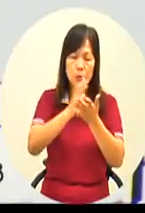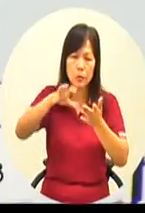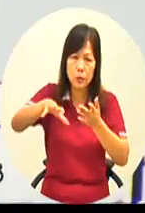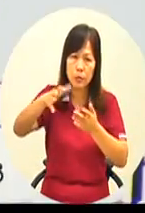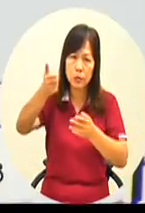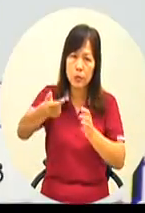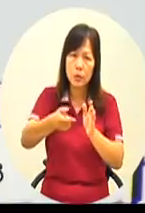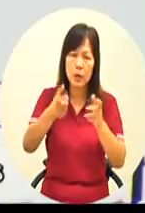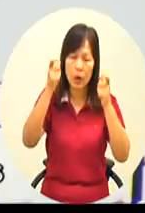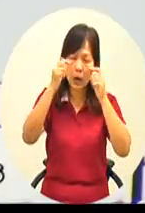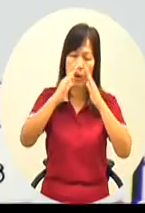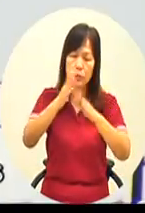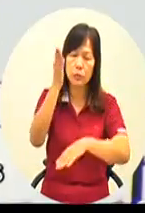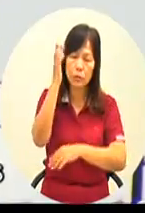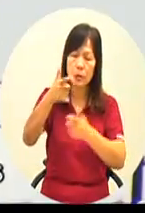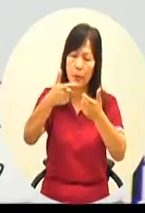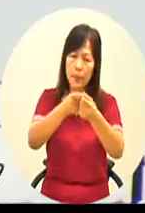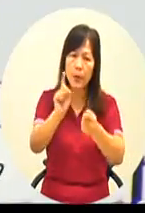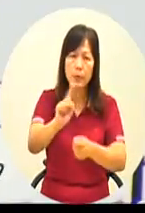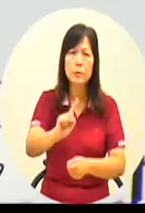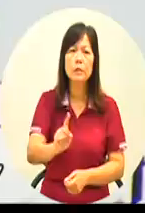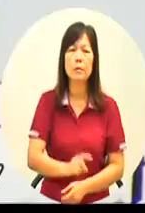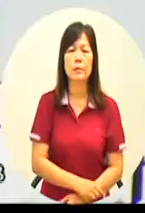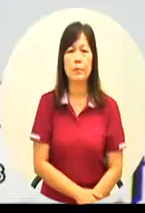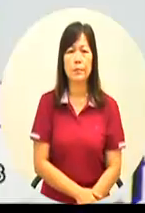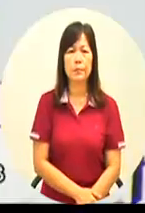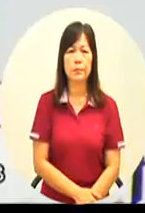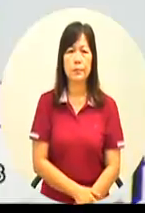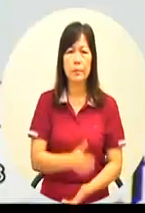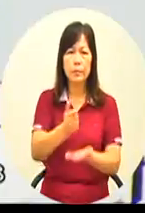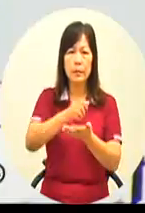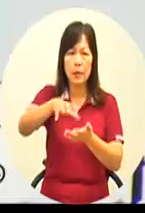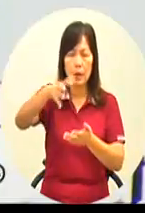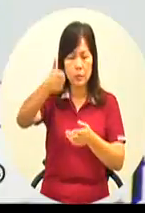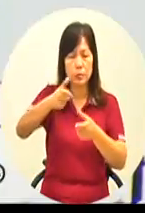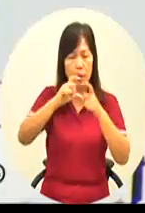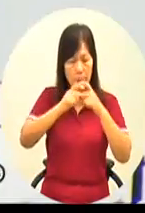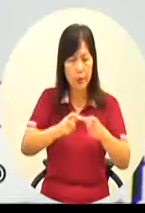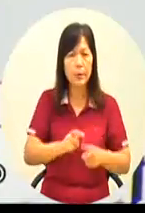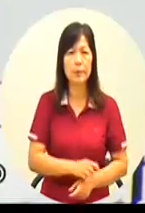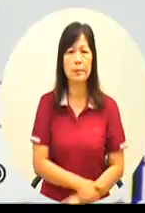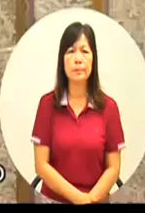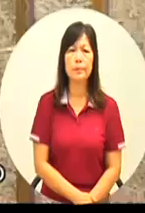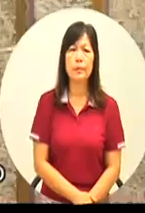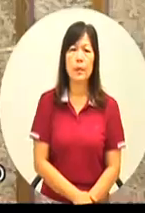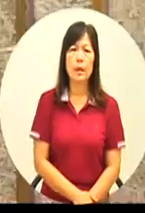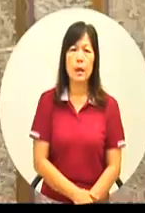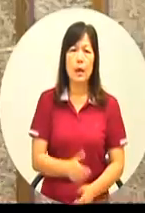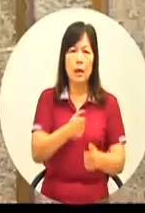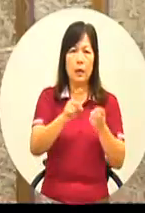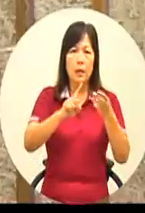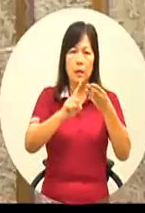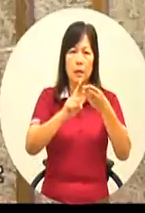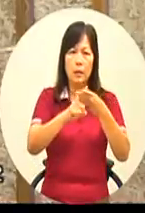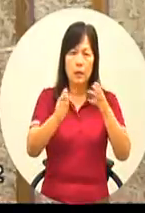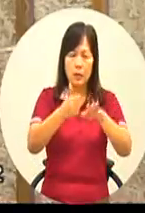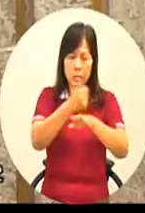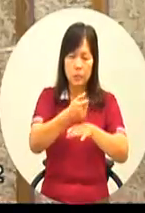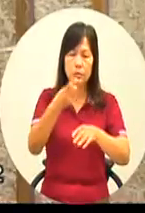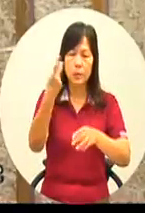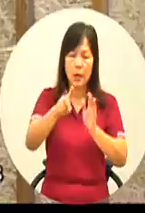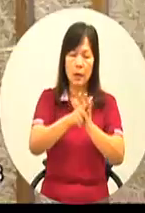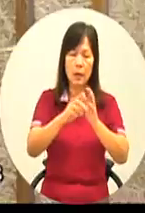高雄市政府有怎样的因应的作为？请处长做一个回答。 好，谢谢主席，谢谢简议员哦。有关